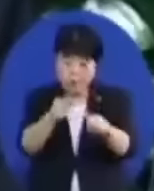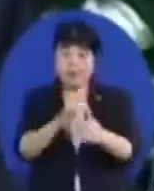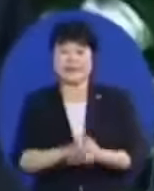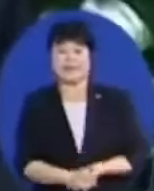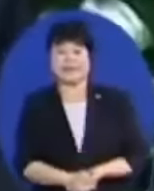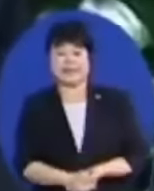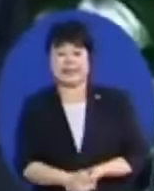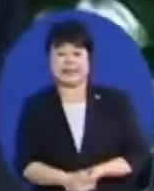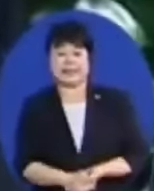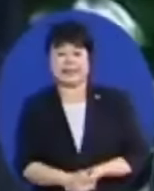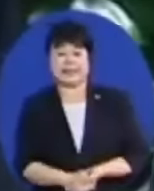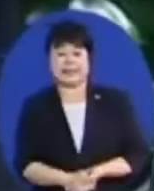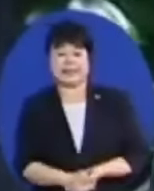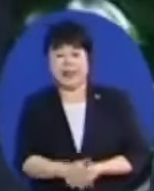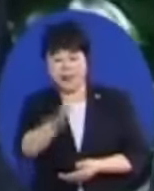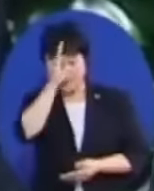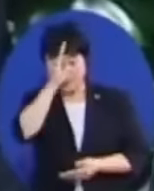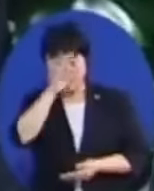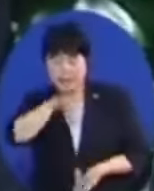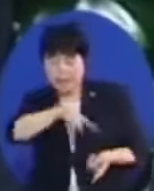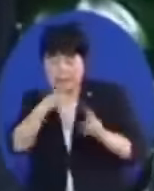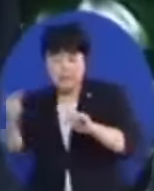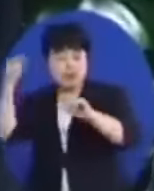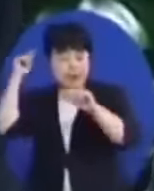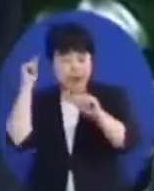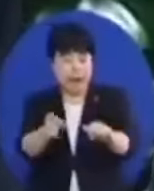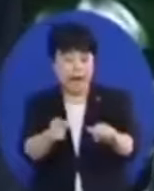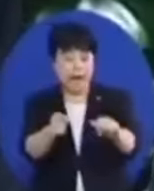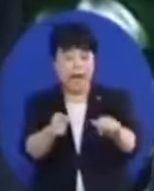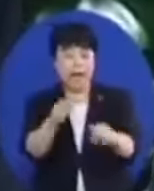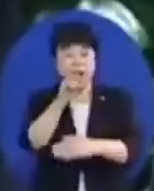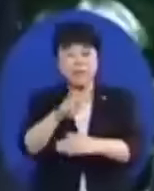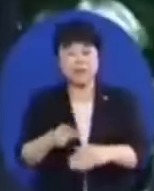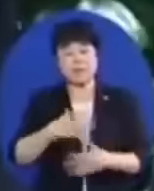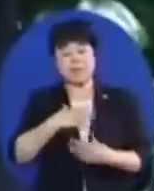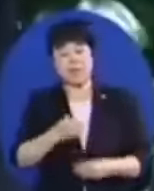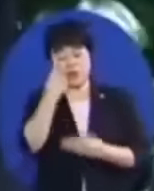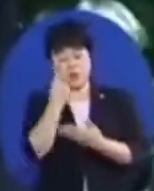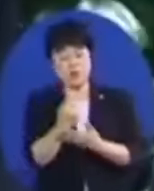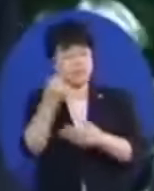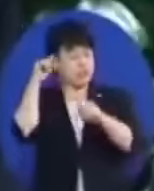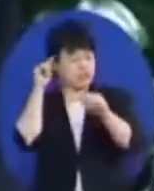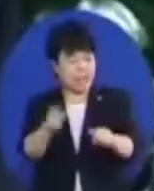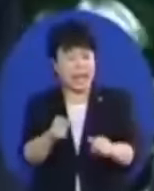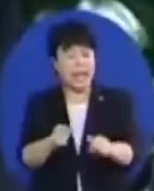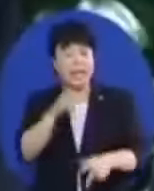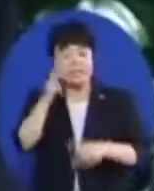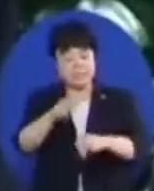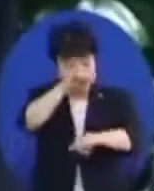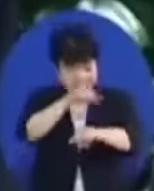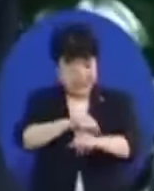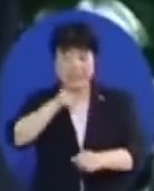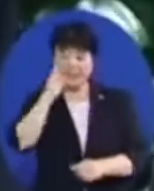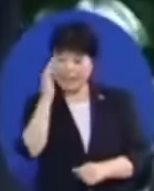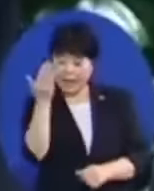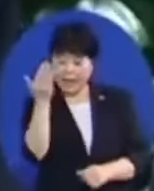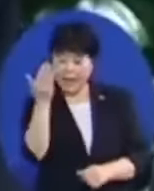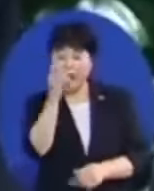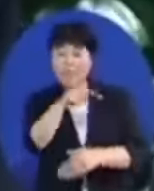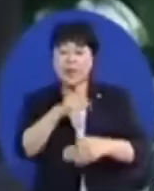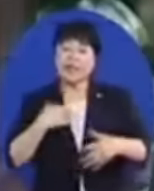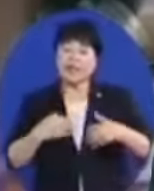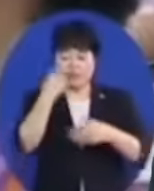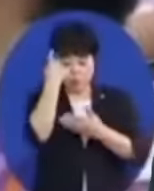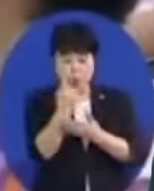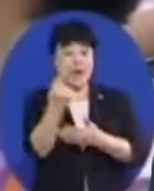것입니다. 네. 너 병은 나을지어다. 네. 너 마음에 평안이 올지어다. 네. 사업은 잘되라. 네. 마음에